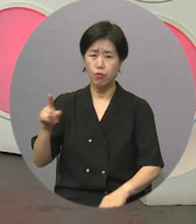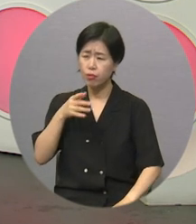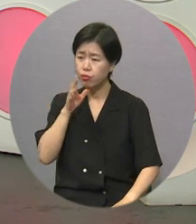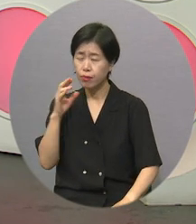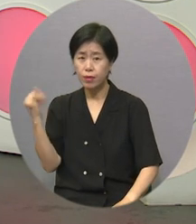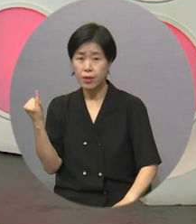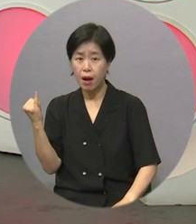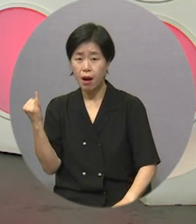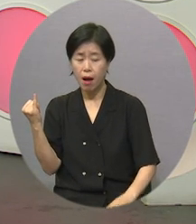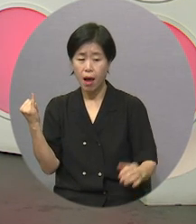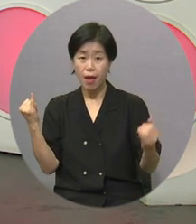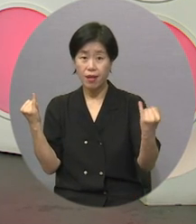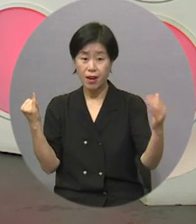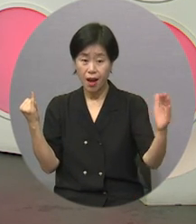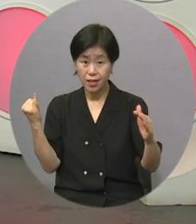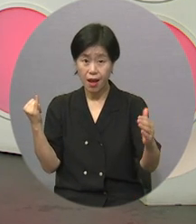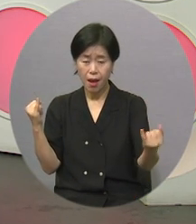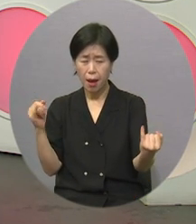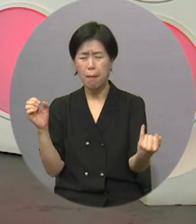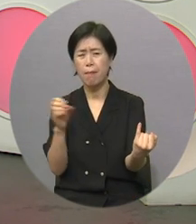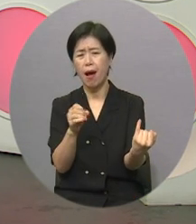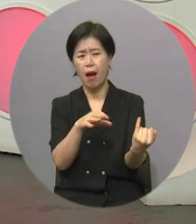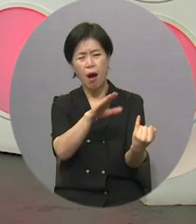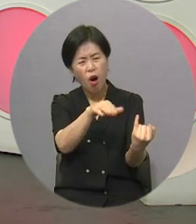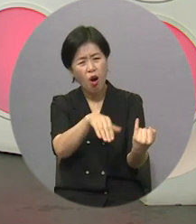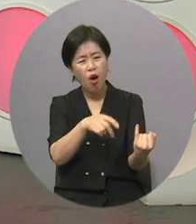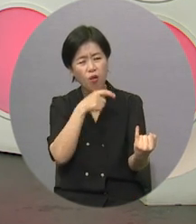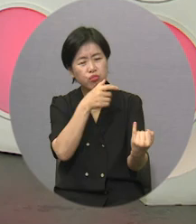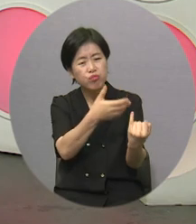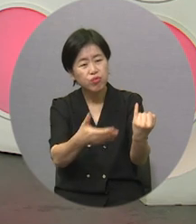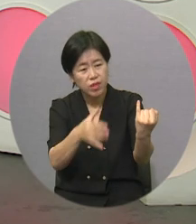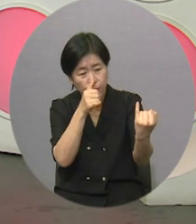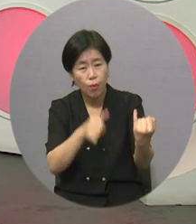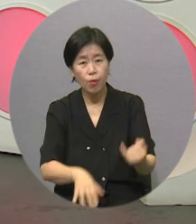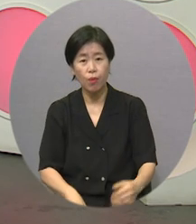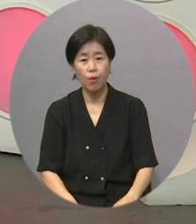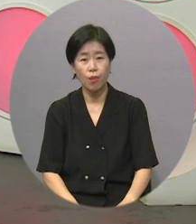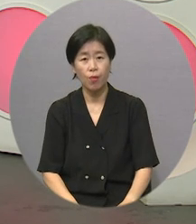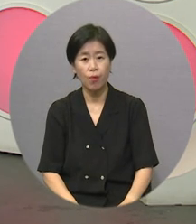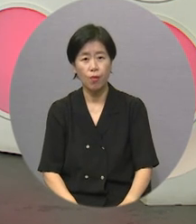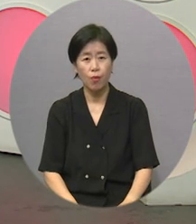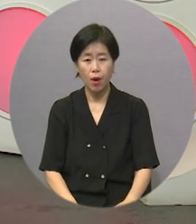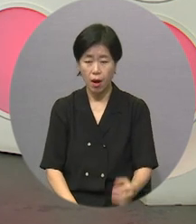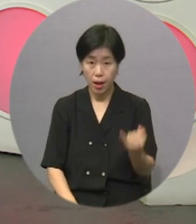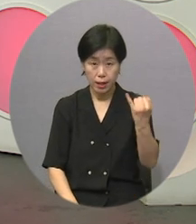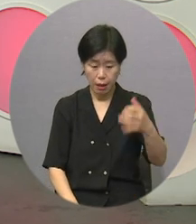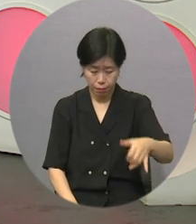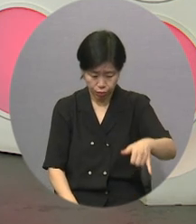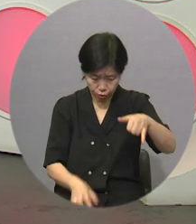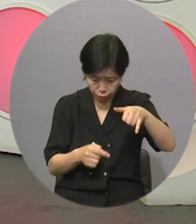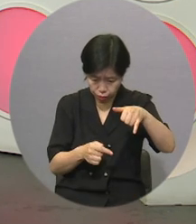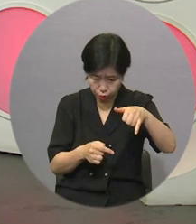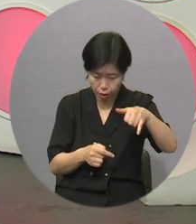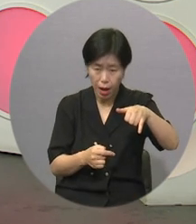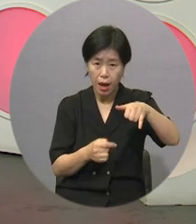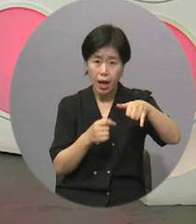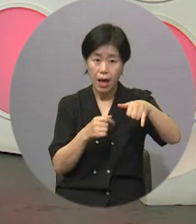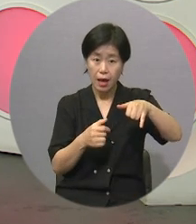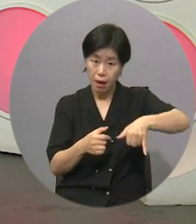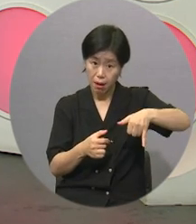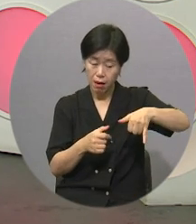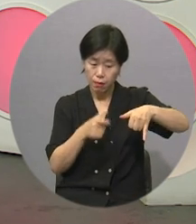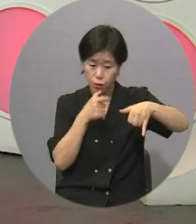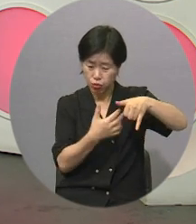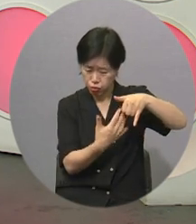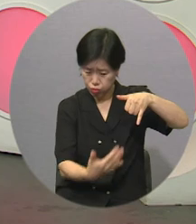여학생에게 다급히 외쳤습니다. 아이고, 학생 국물 다 흐르네. 학생이 들고 있던 비닐봉지에서 갈색